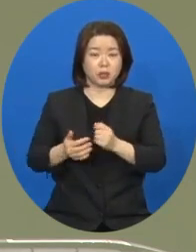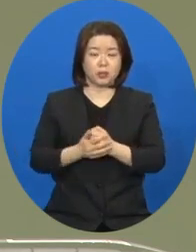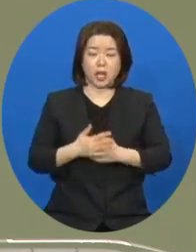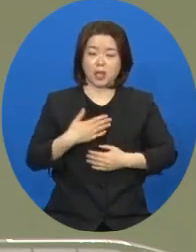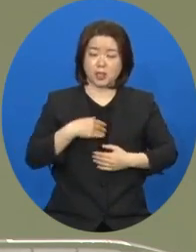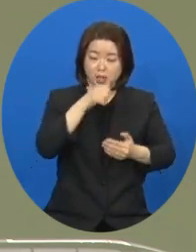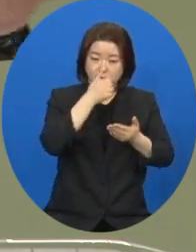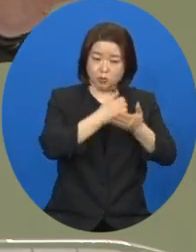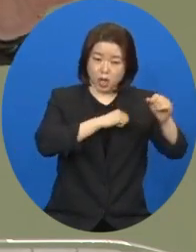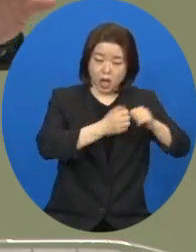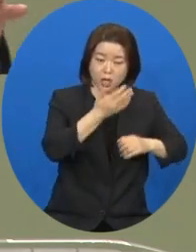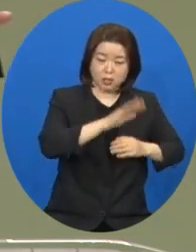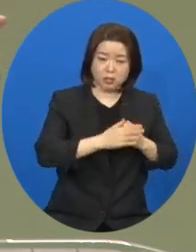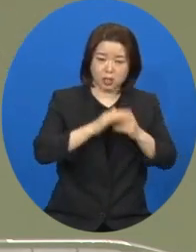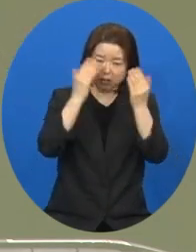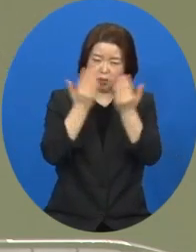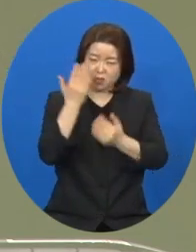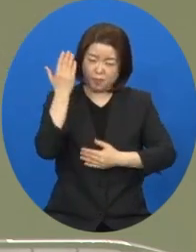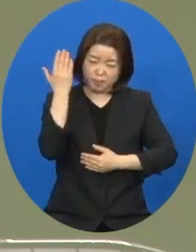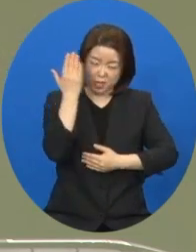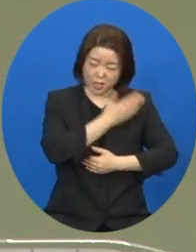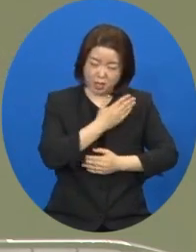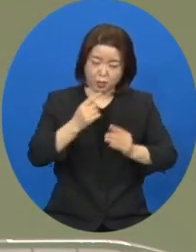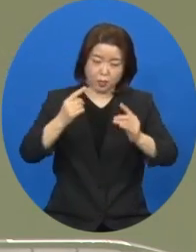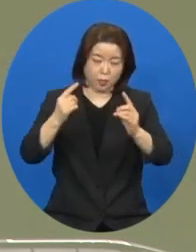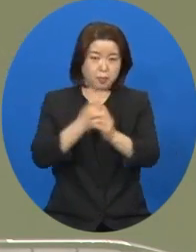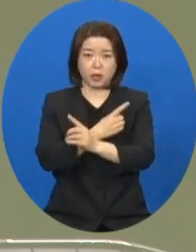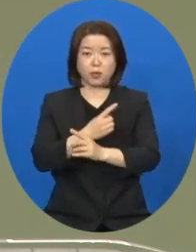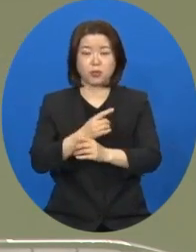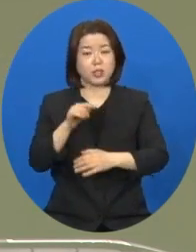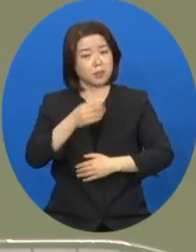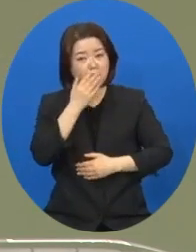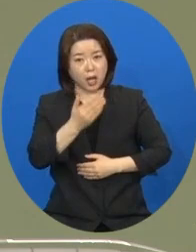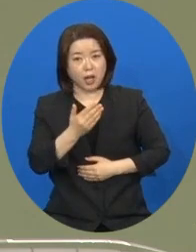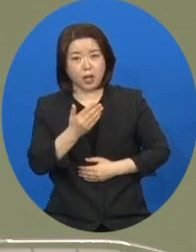그 죄가 다 씻김을 받았어요. 이게 가능한 일인가요?